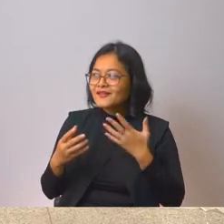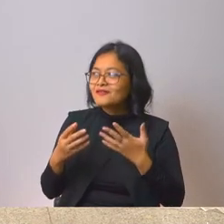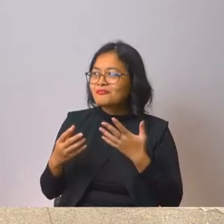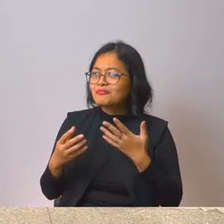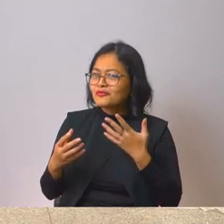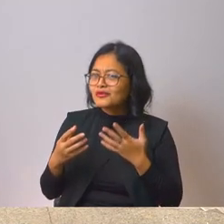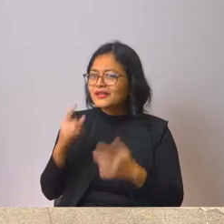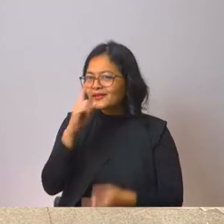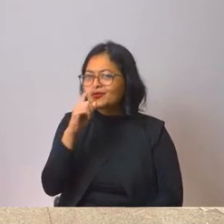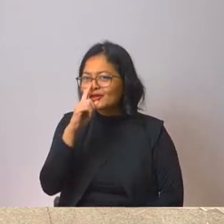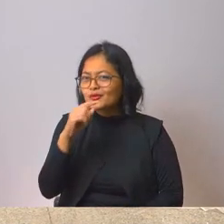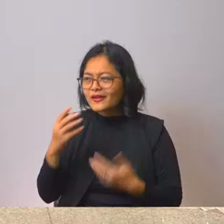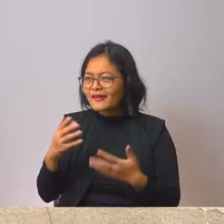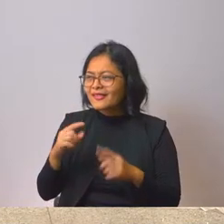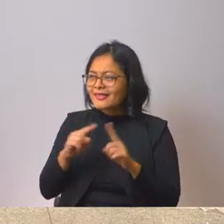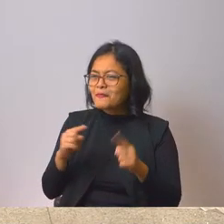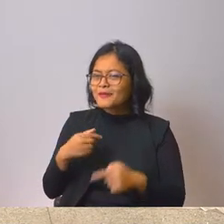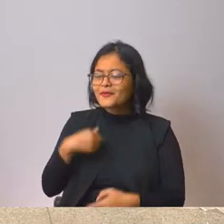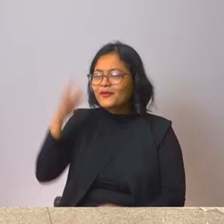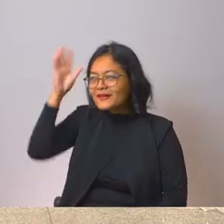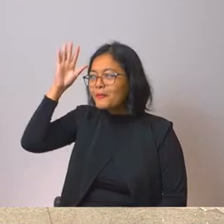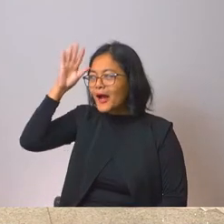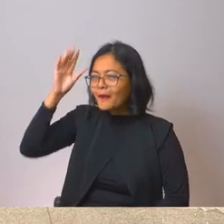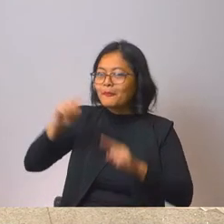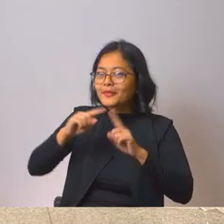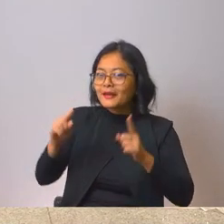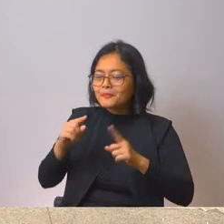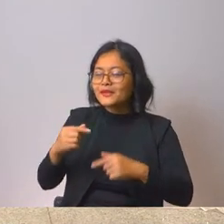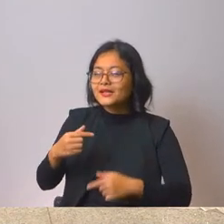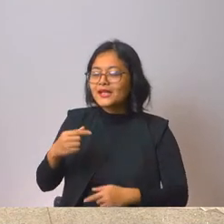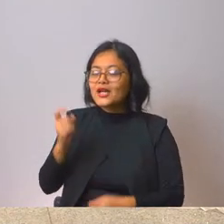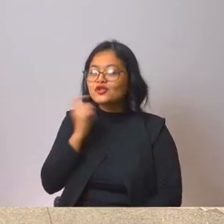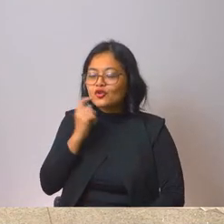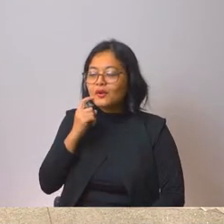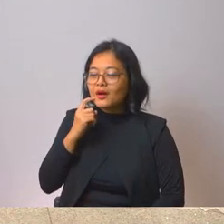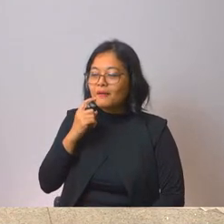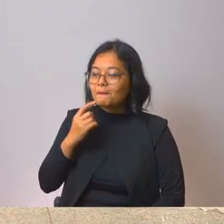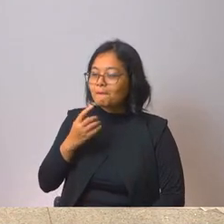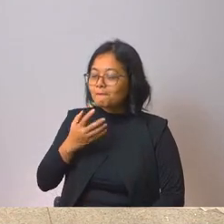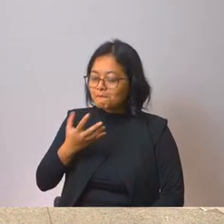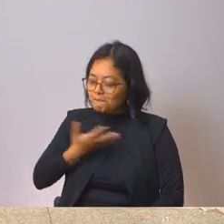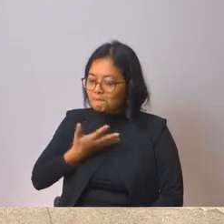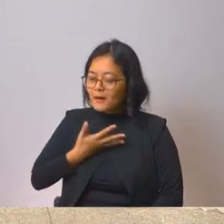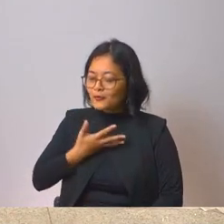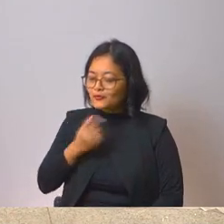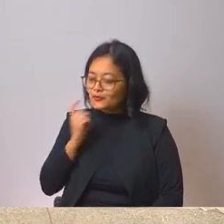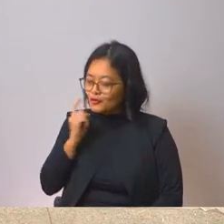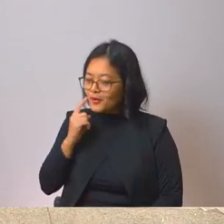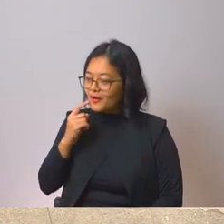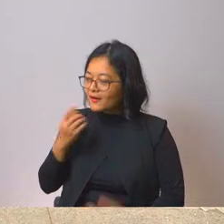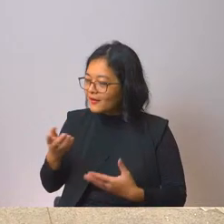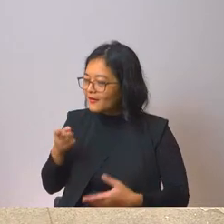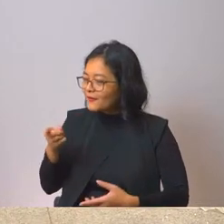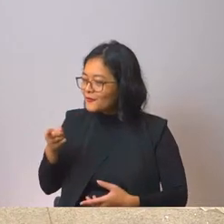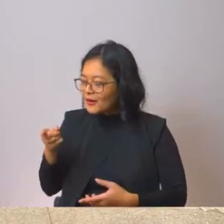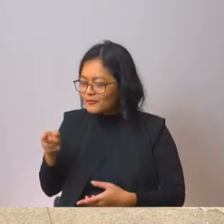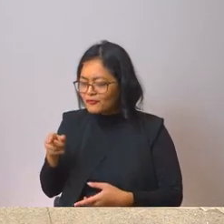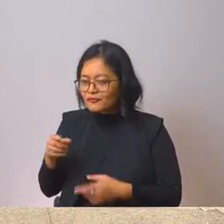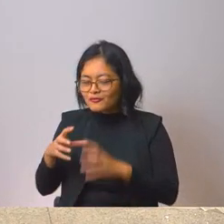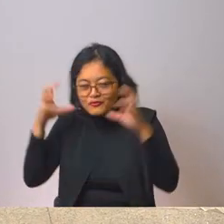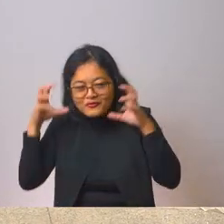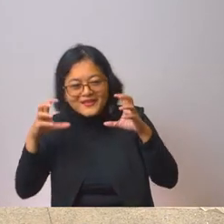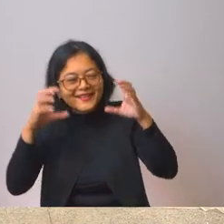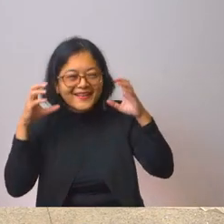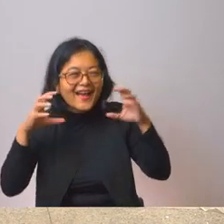segala macam. Tetapi ketika berusaha memahami apa yang dipikirkannya, apa yang dirasakannya, kenapa dia bisa tertawa terbahak-bahak